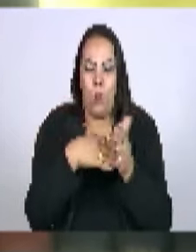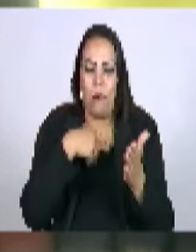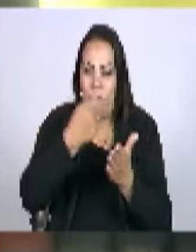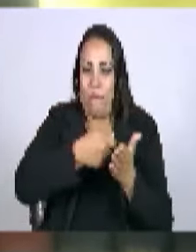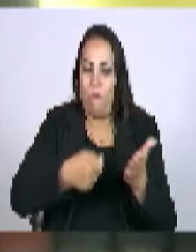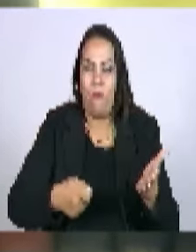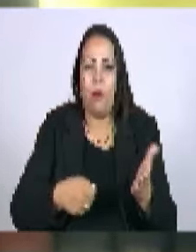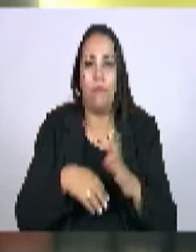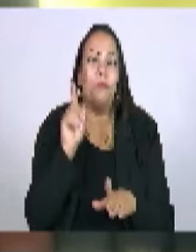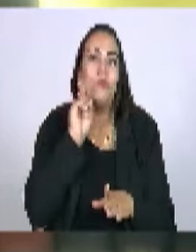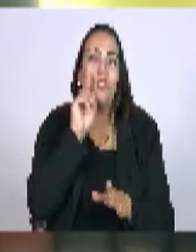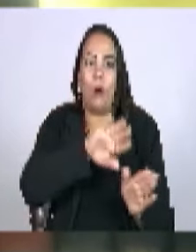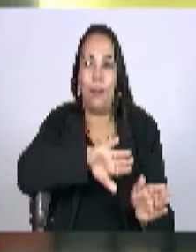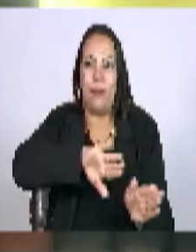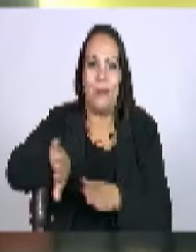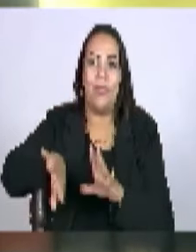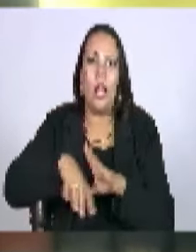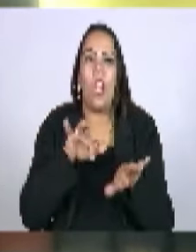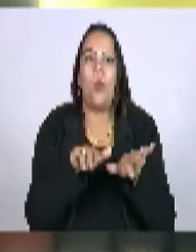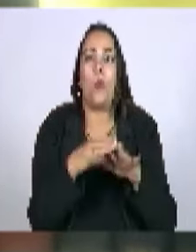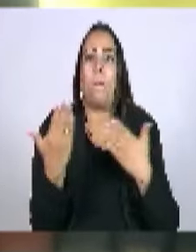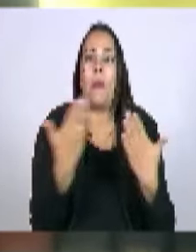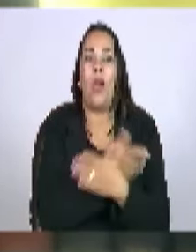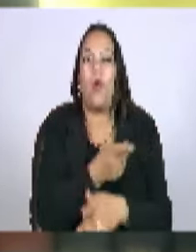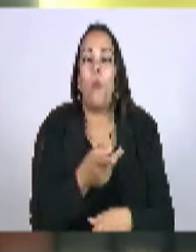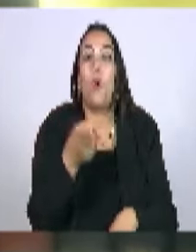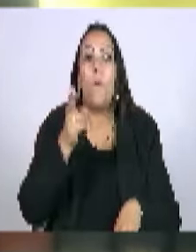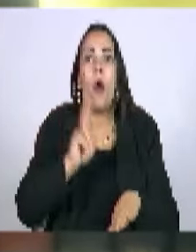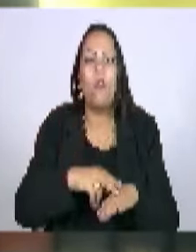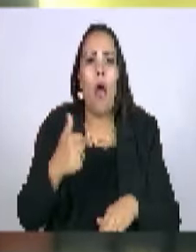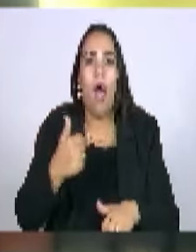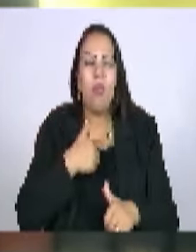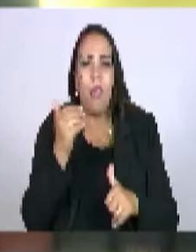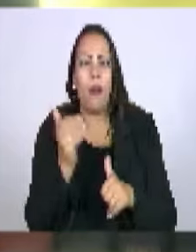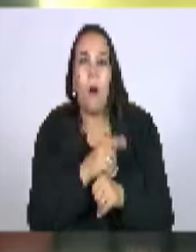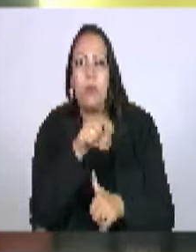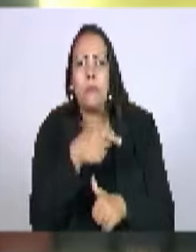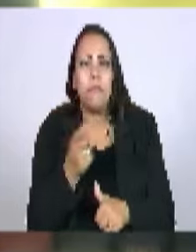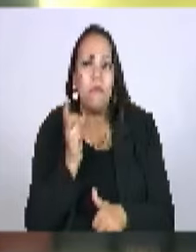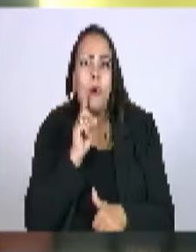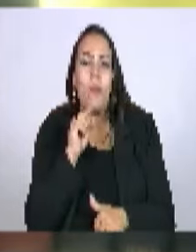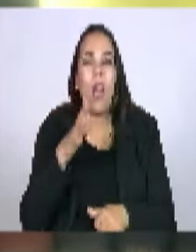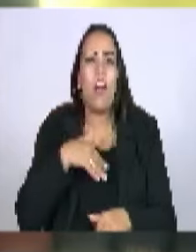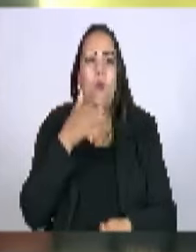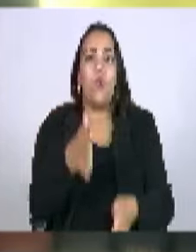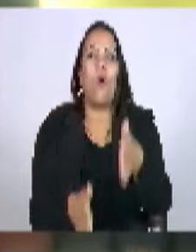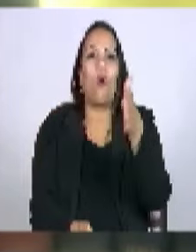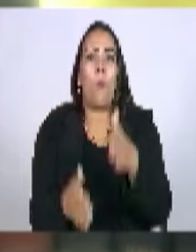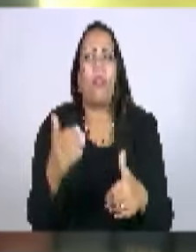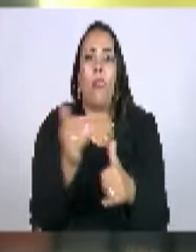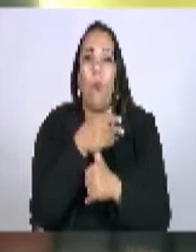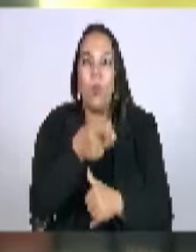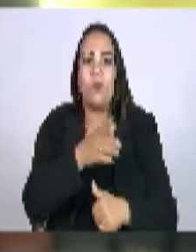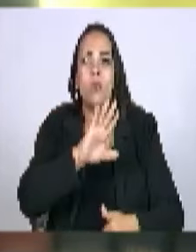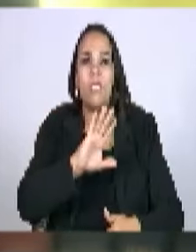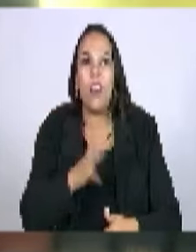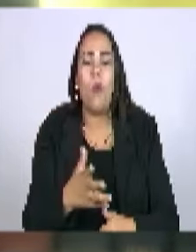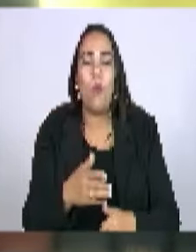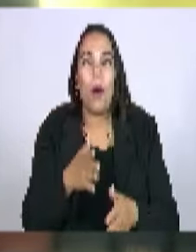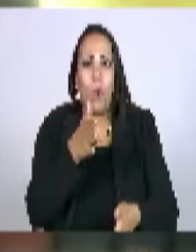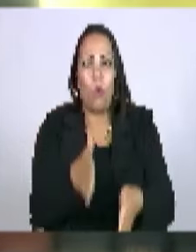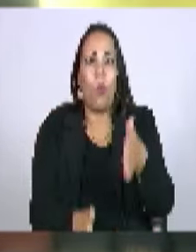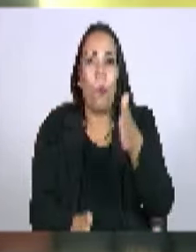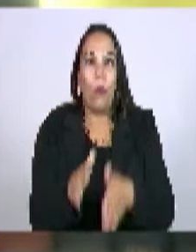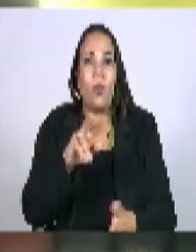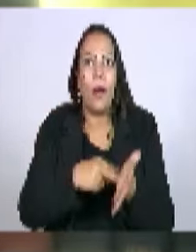يتجوز روبوت وفي اللي بيقوللك روبت ممكن يبقى السيس يعني ده بنسمع او شيخ او حاجات غريبه جدا